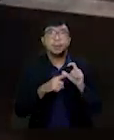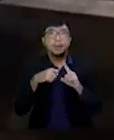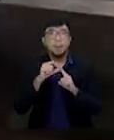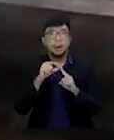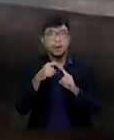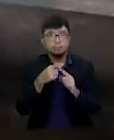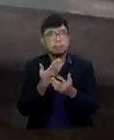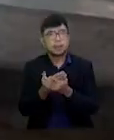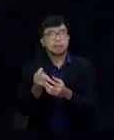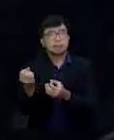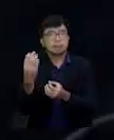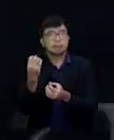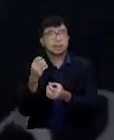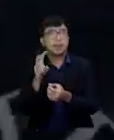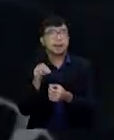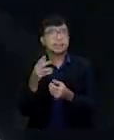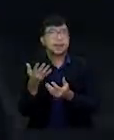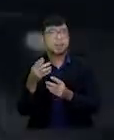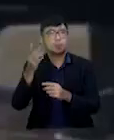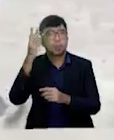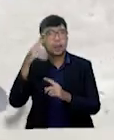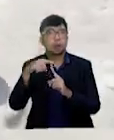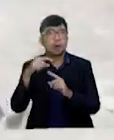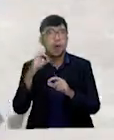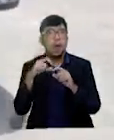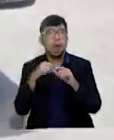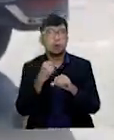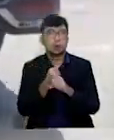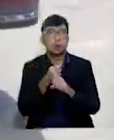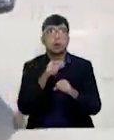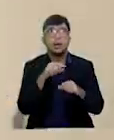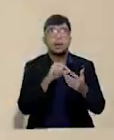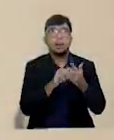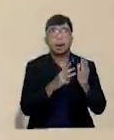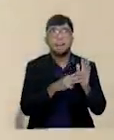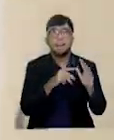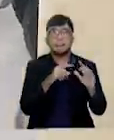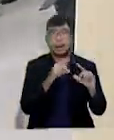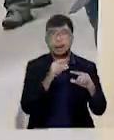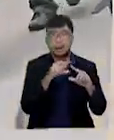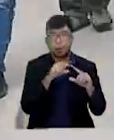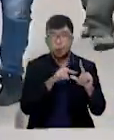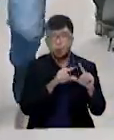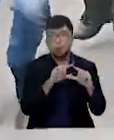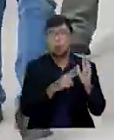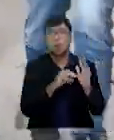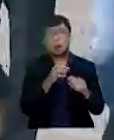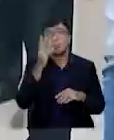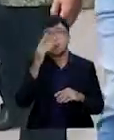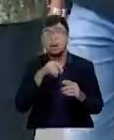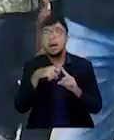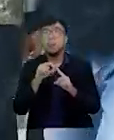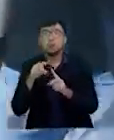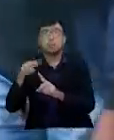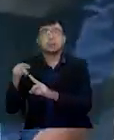meminta keterangan Bupati Tulungagung maryoto Birowo kelima Polres Tulungagung selain Bupati sampaikan juga memeriksa pejabat dan mantan pejabat